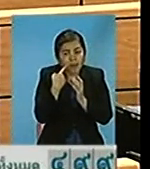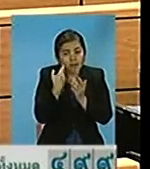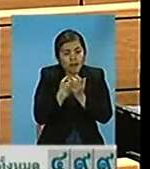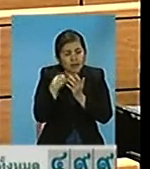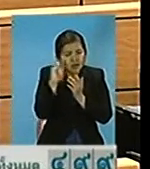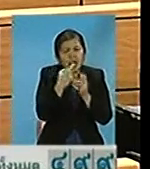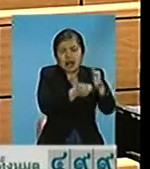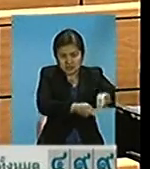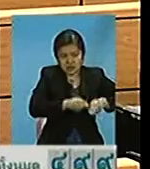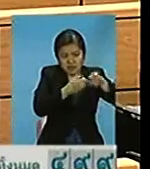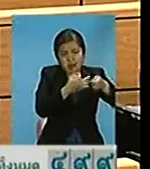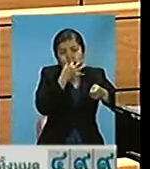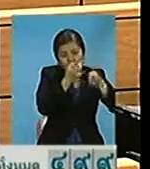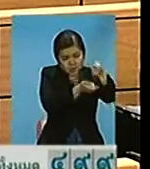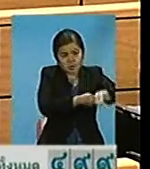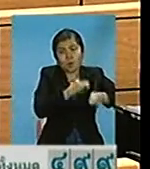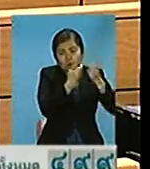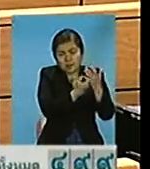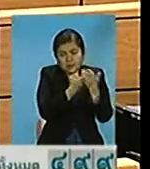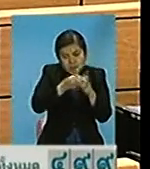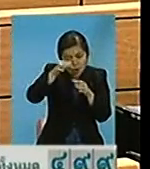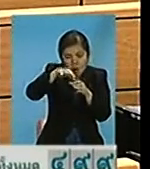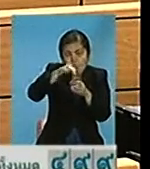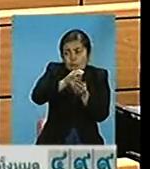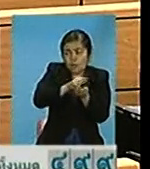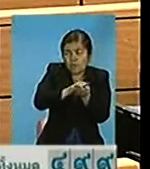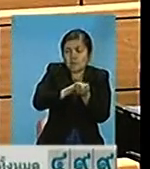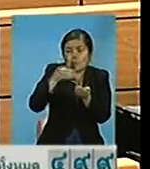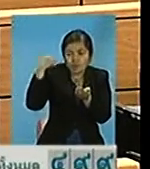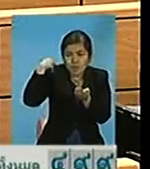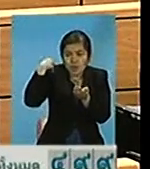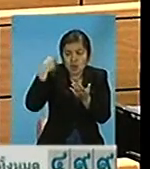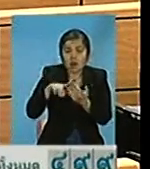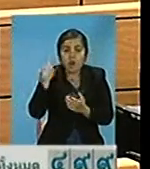เงินชาวสวนยางทั้งนั้นเลยแล้วส่วนที่เกี่ยวข้องคือใครครับ